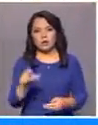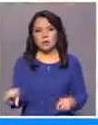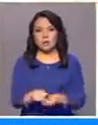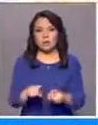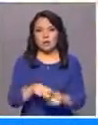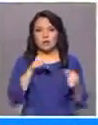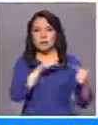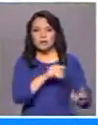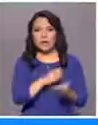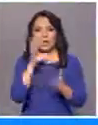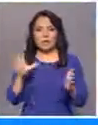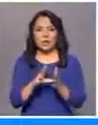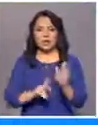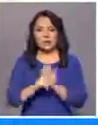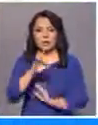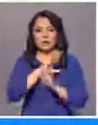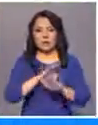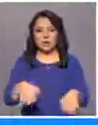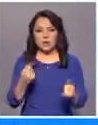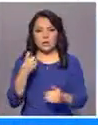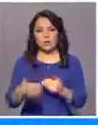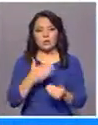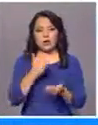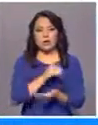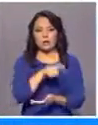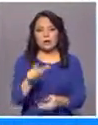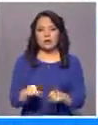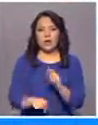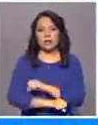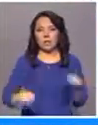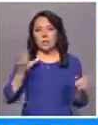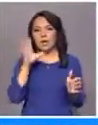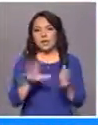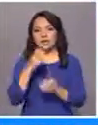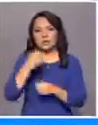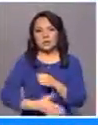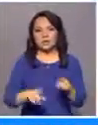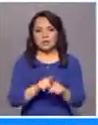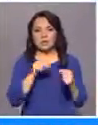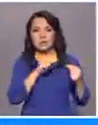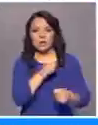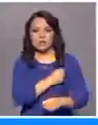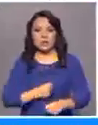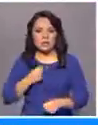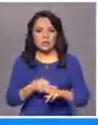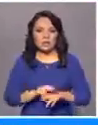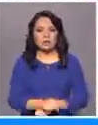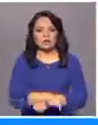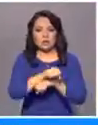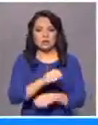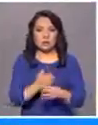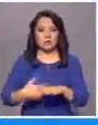энергоблок іске қосылмады. Қазірде жүздеген тұрғын атом электр станциясы алдында шерулетіп жатыр. Дегенмен үкімет толық тексерістен